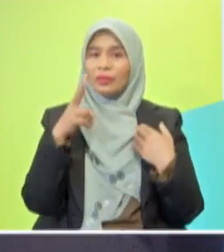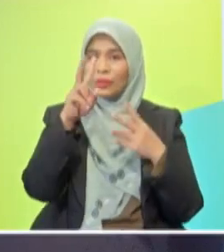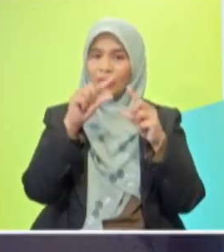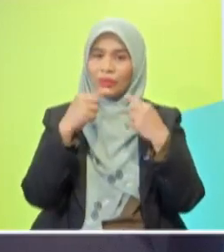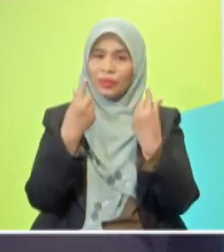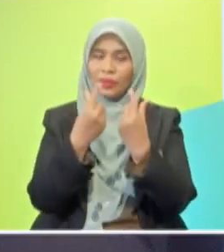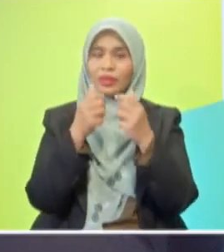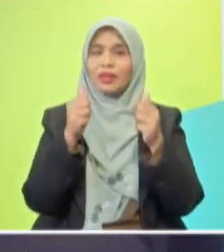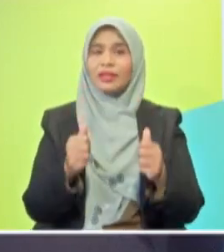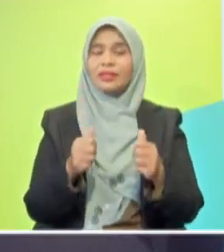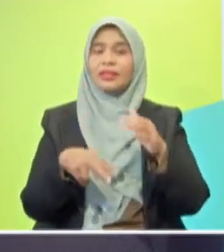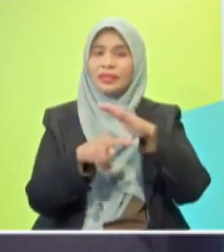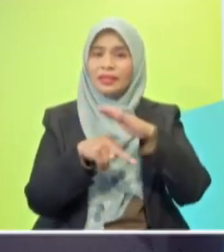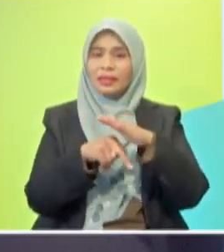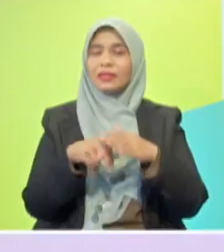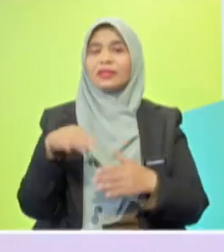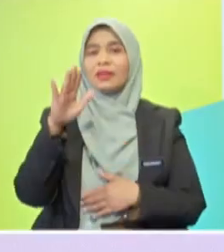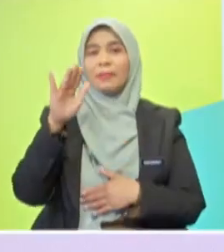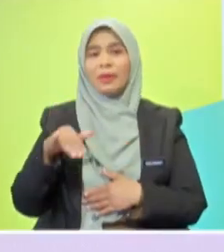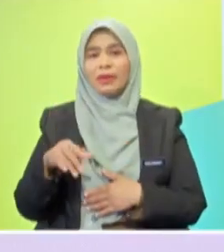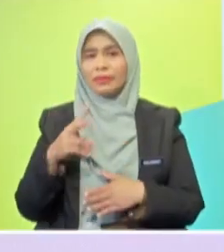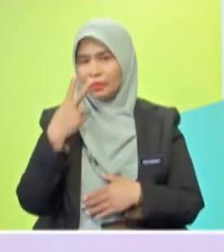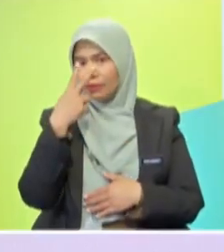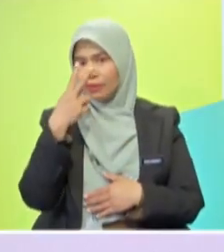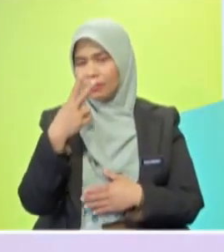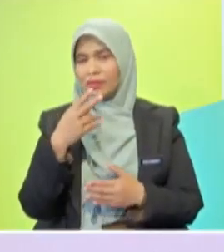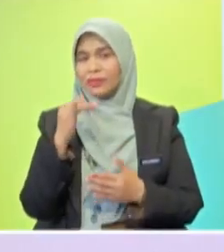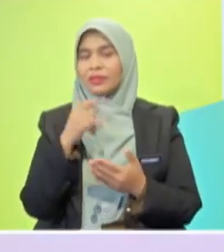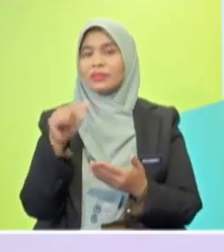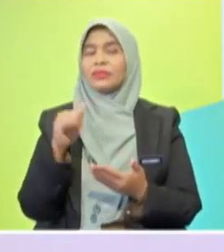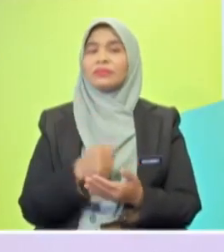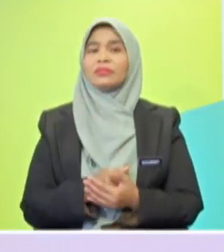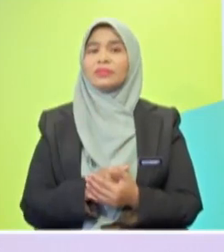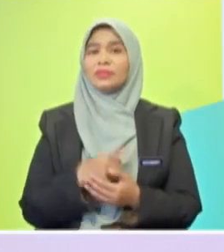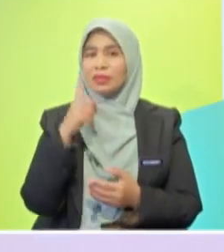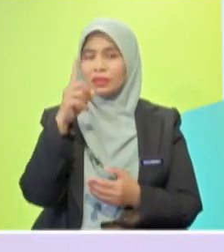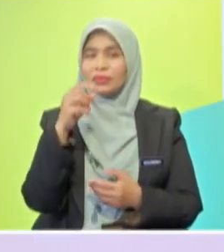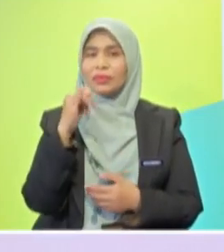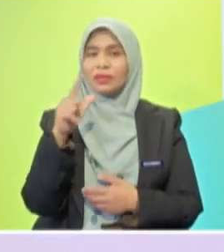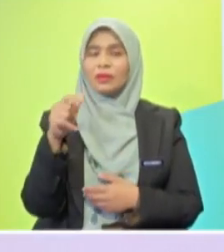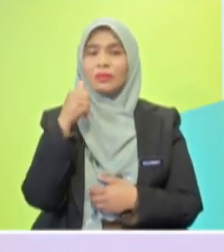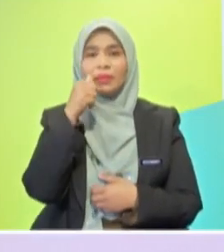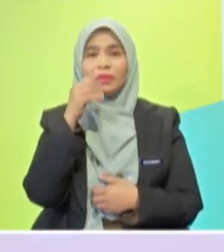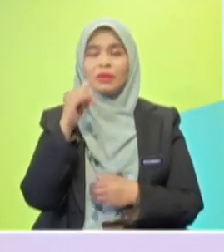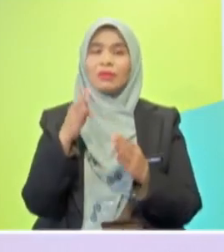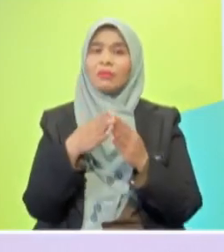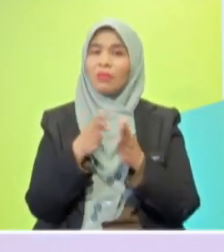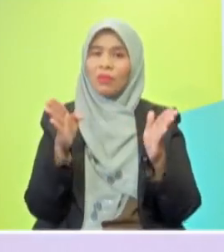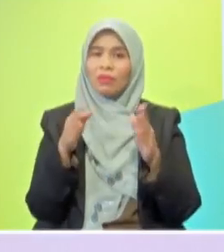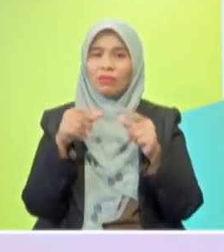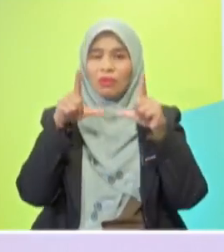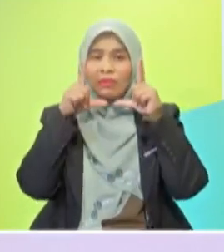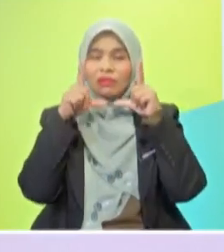ahli neraka yang perlu dilihat oleh baginda, dan salah satunya ialah perempuan-perempuan yang membuka aurat dan